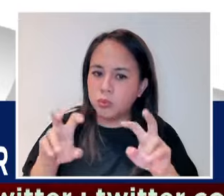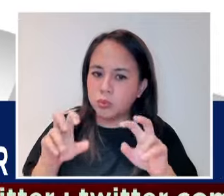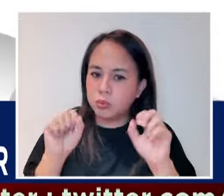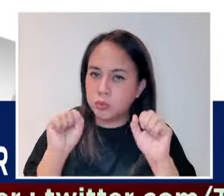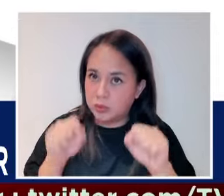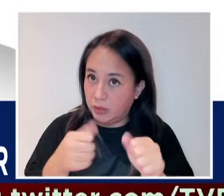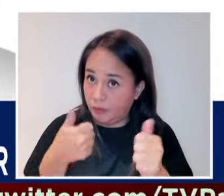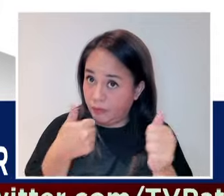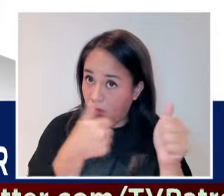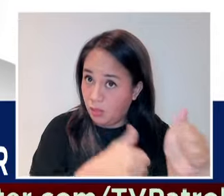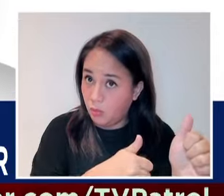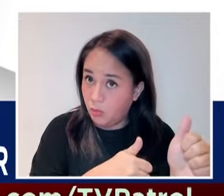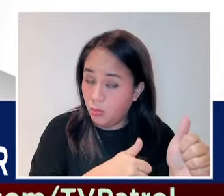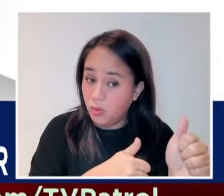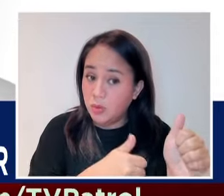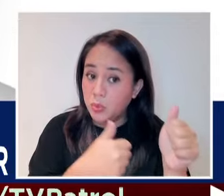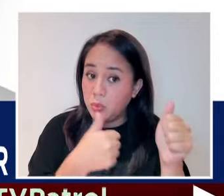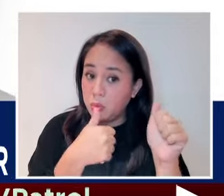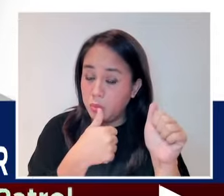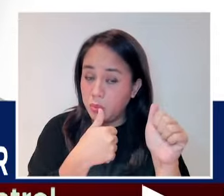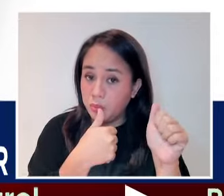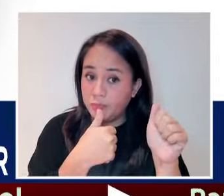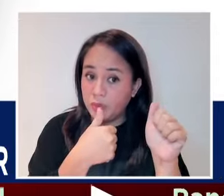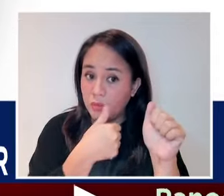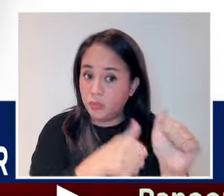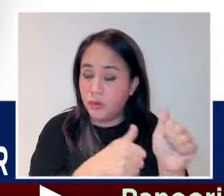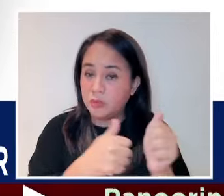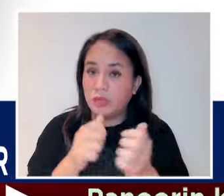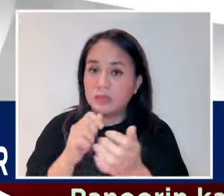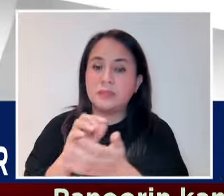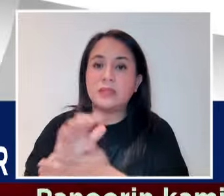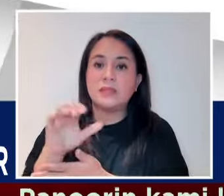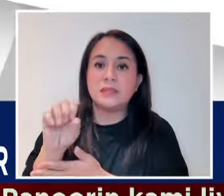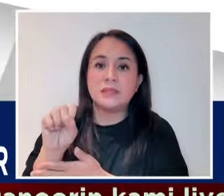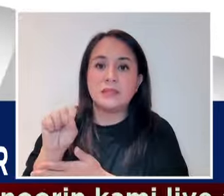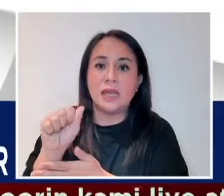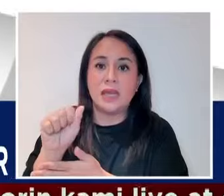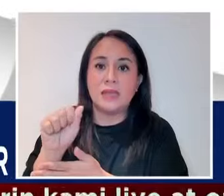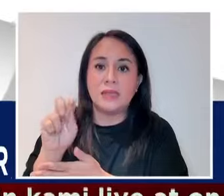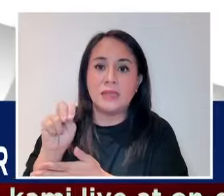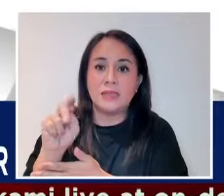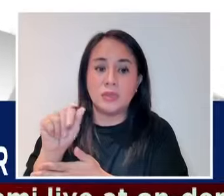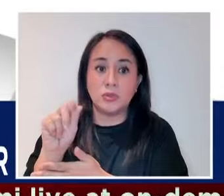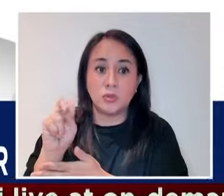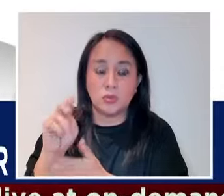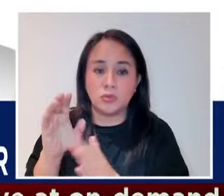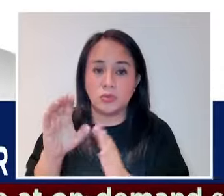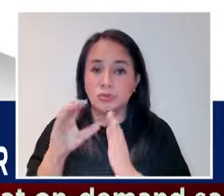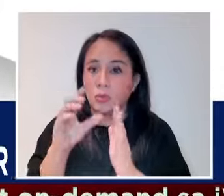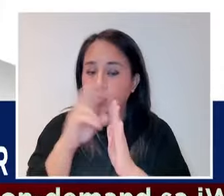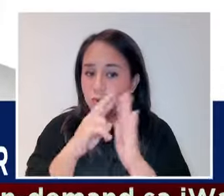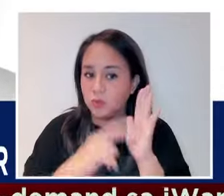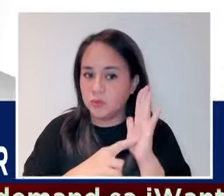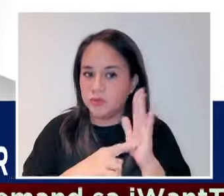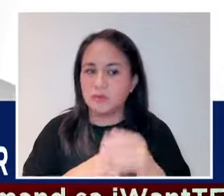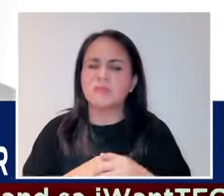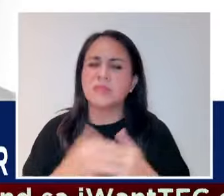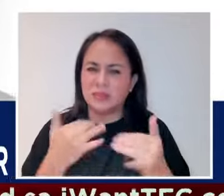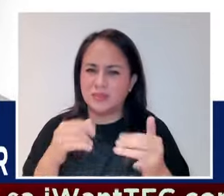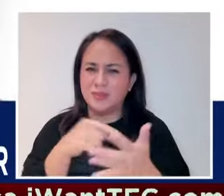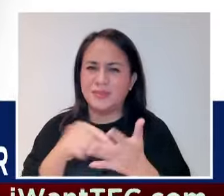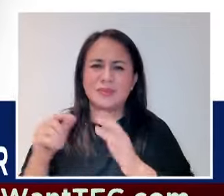comply with our sanitation code? Nitong weekend, dinagsa pa rin ng mga turista ang Baguio